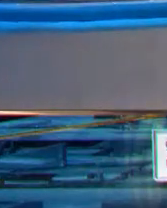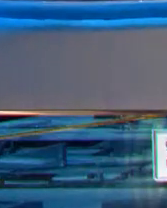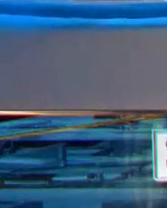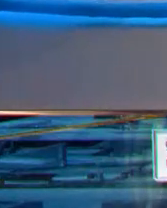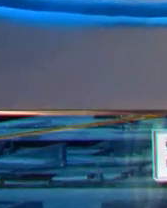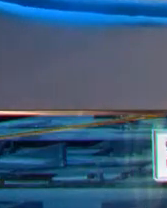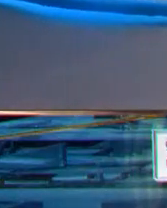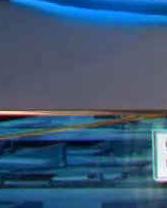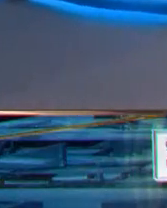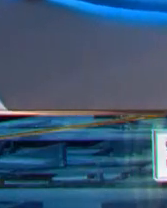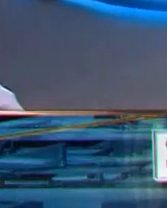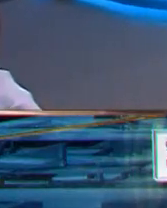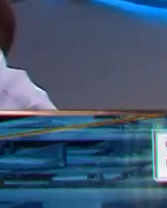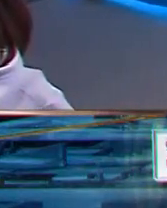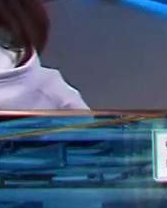өтілі болып есептеледі.